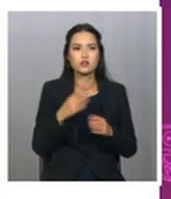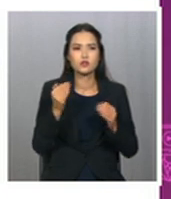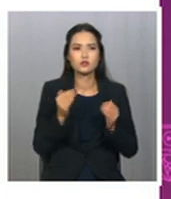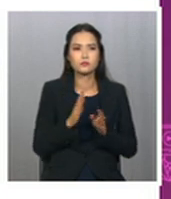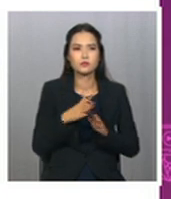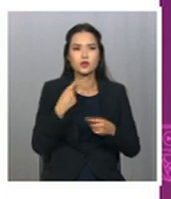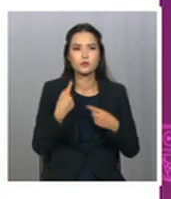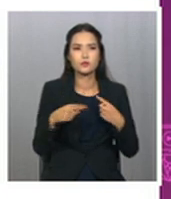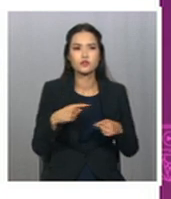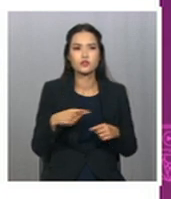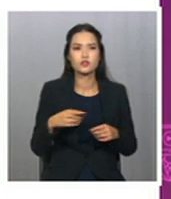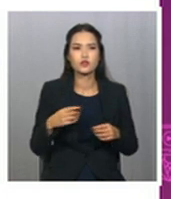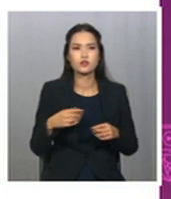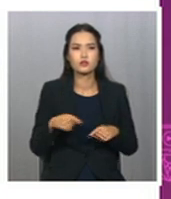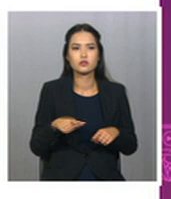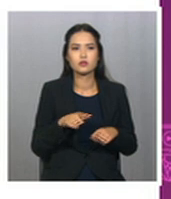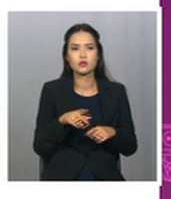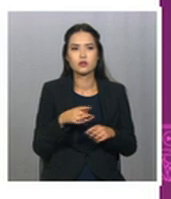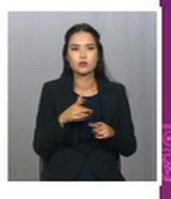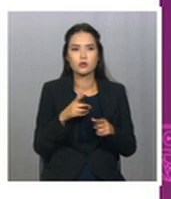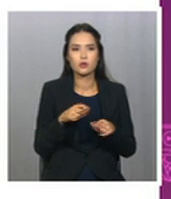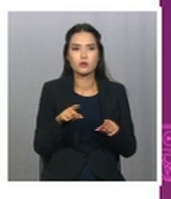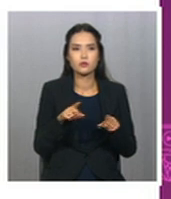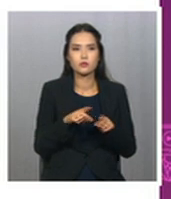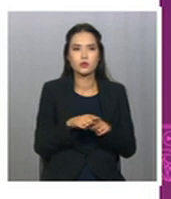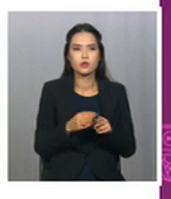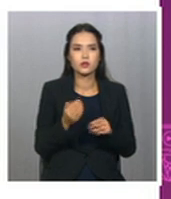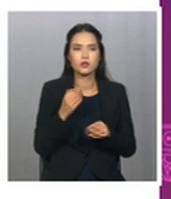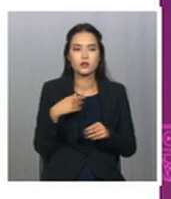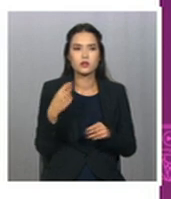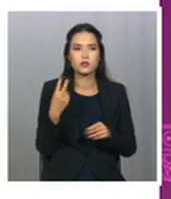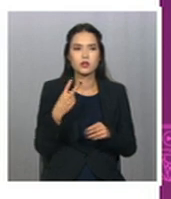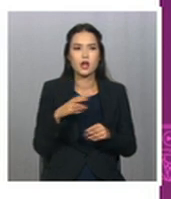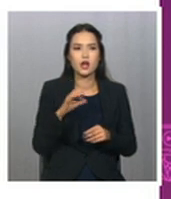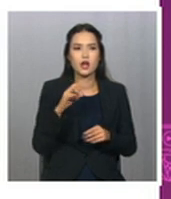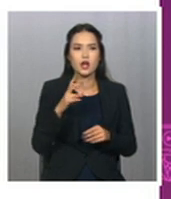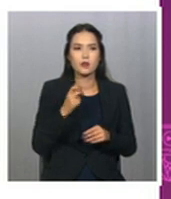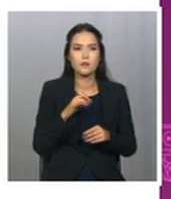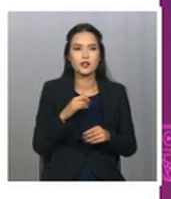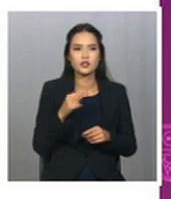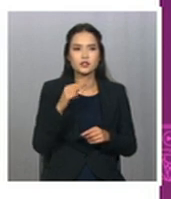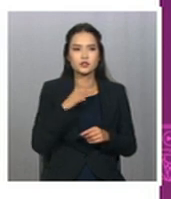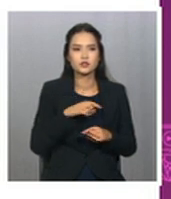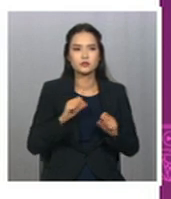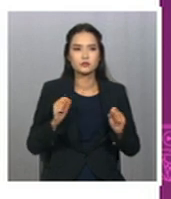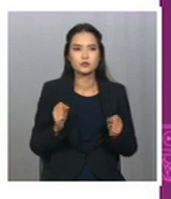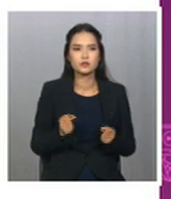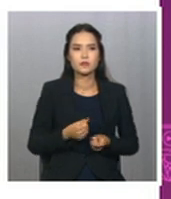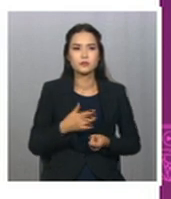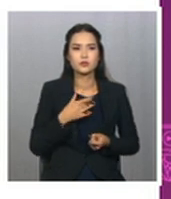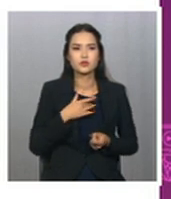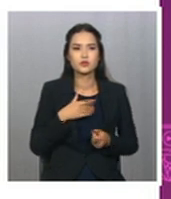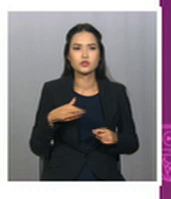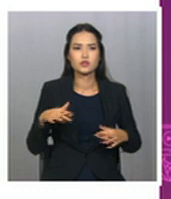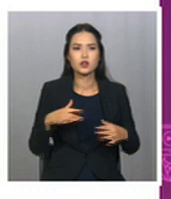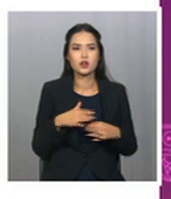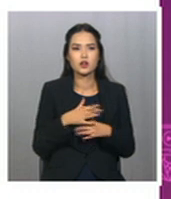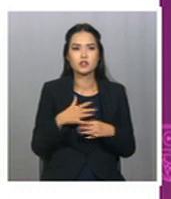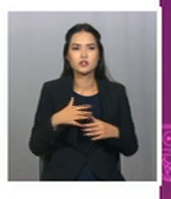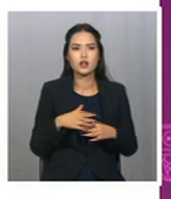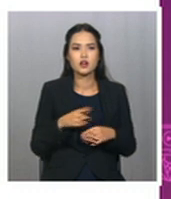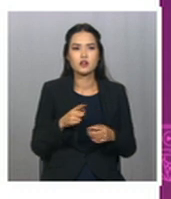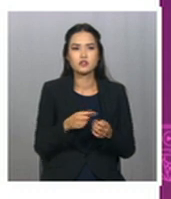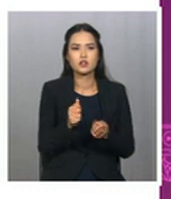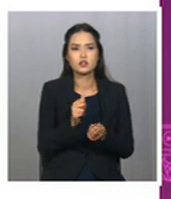бойы алды отырған. Келесі екінші үзінді. Абайдың іші мұздап, жүрек қаны, жан тамыры